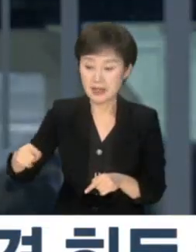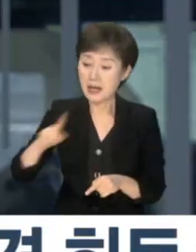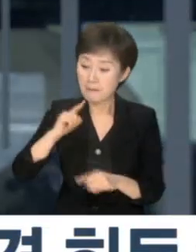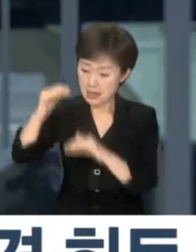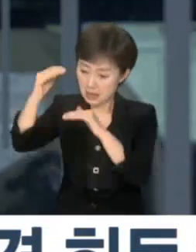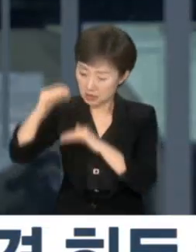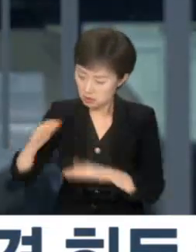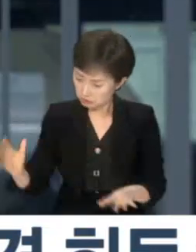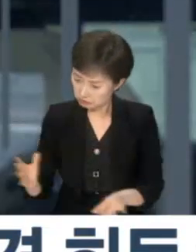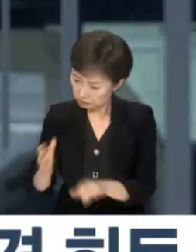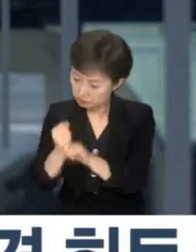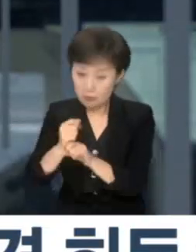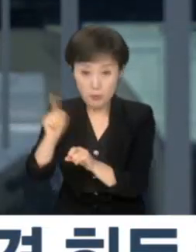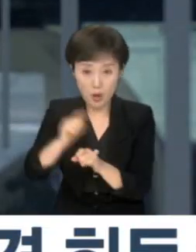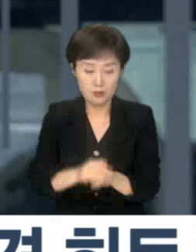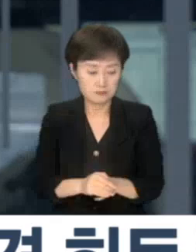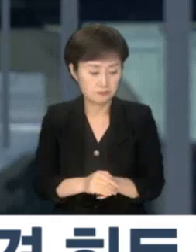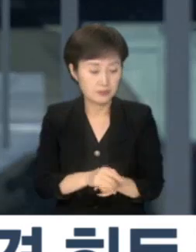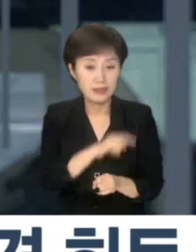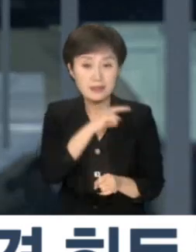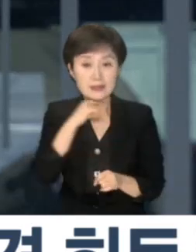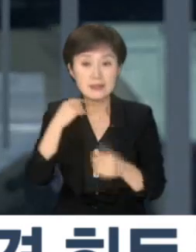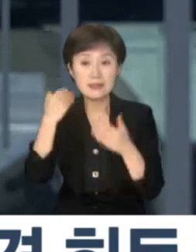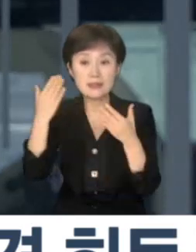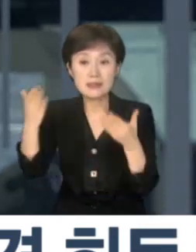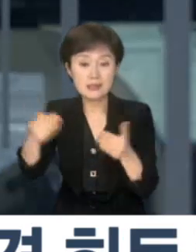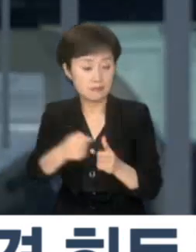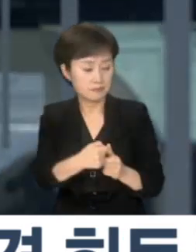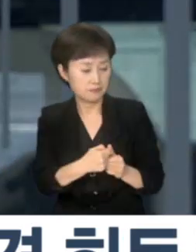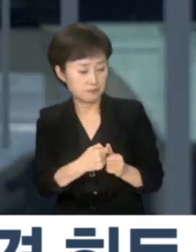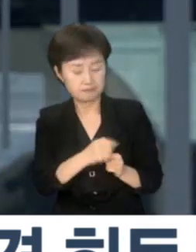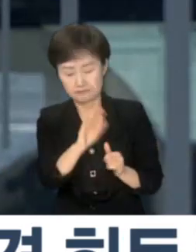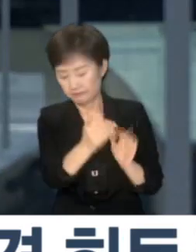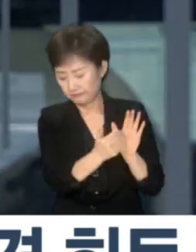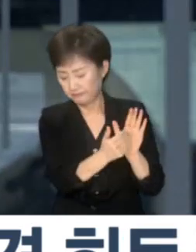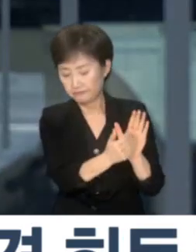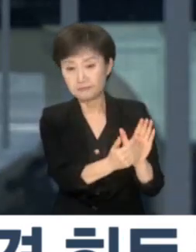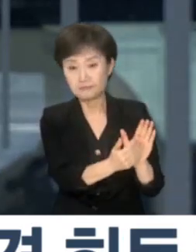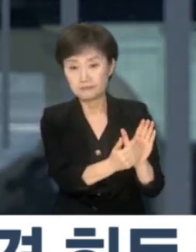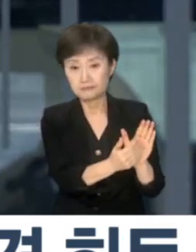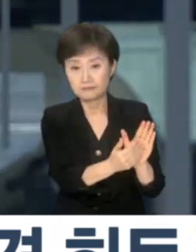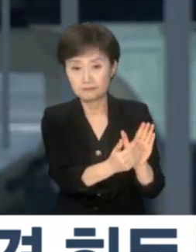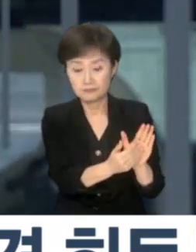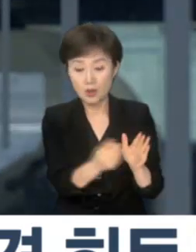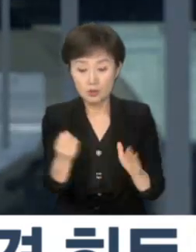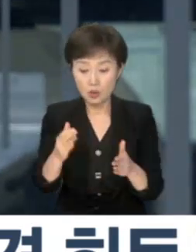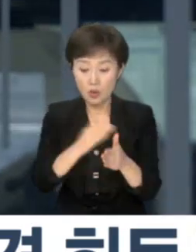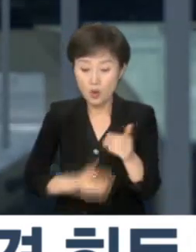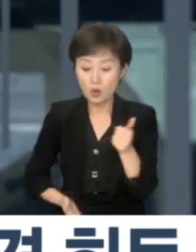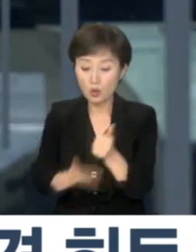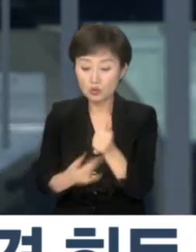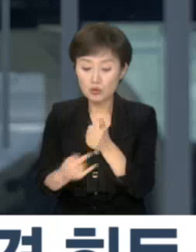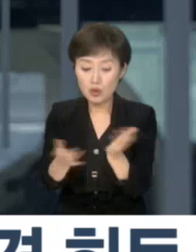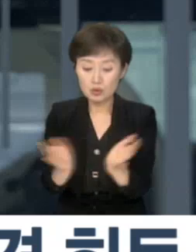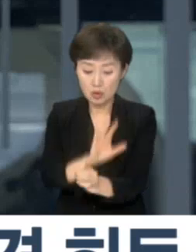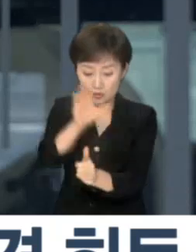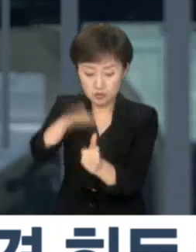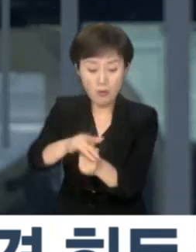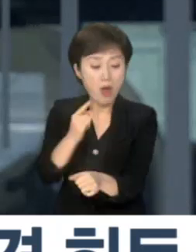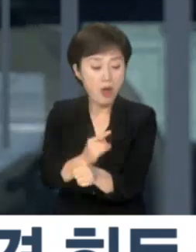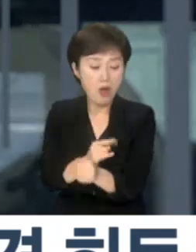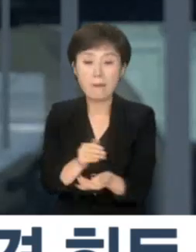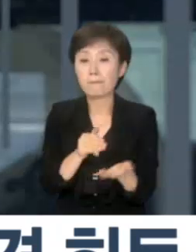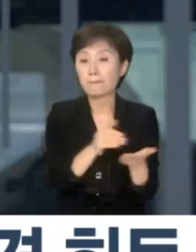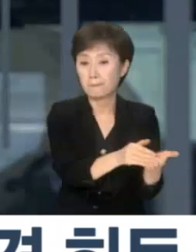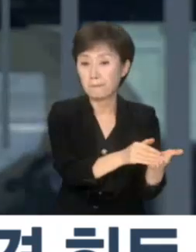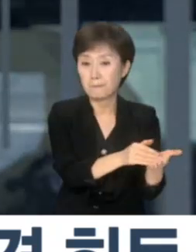이야기만 종합해서 보면 희생안건을 수용하지 않겠다는 의지 그러니까 공관위에서 논의하도록 하겠다라는